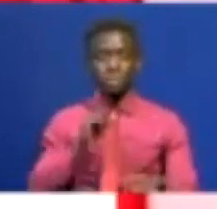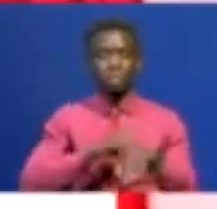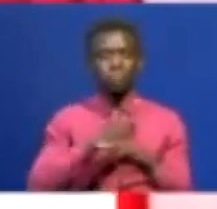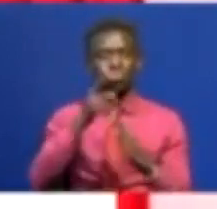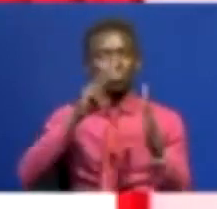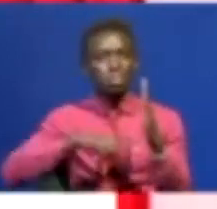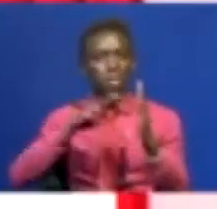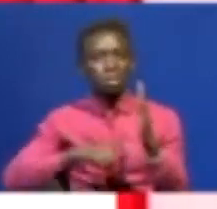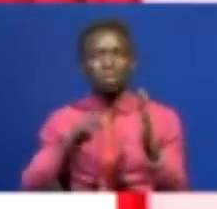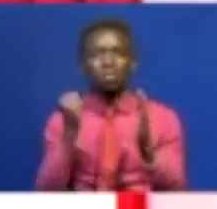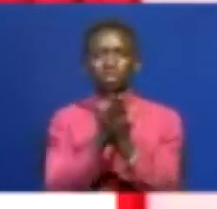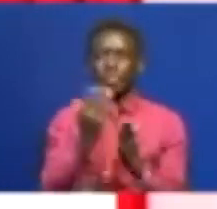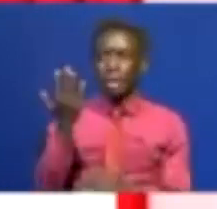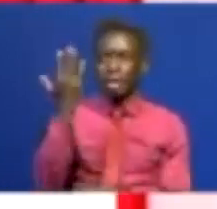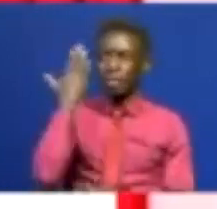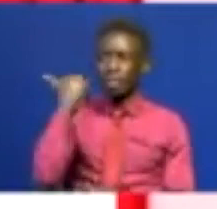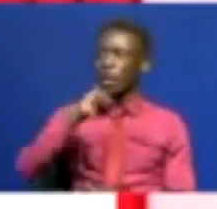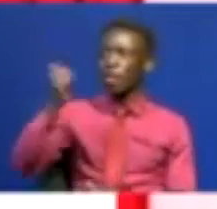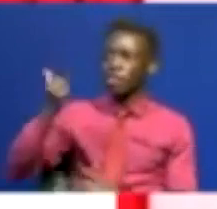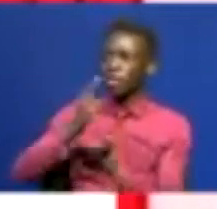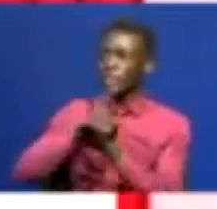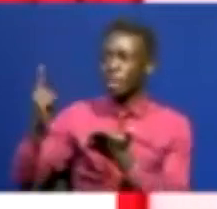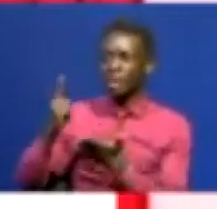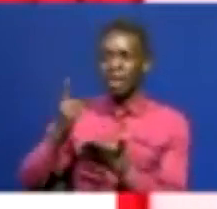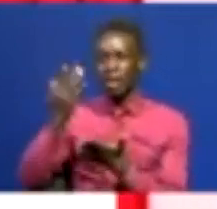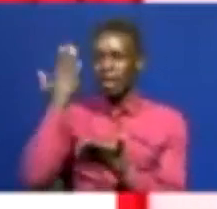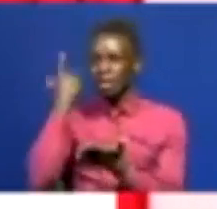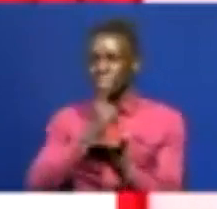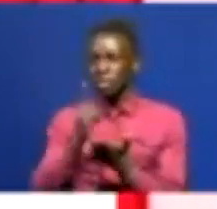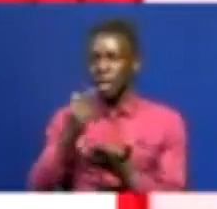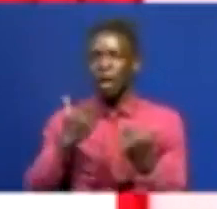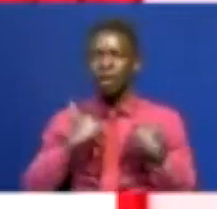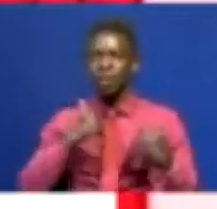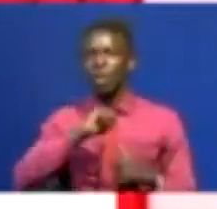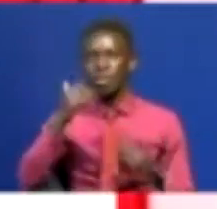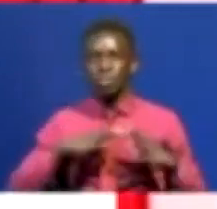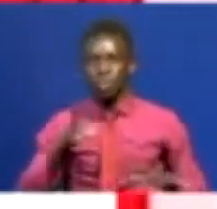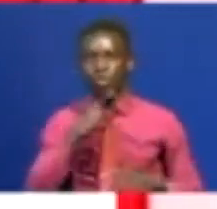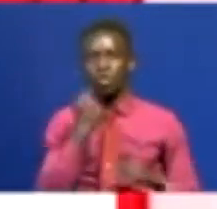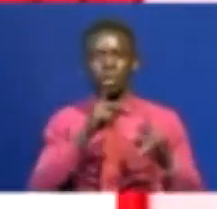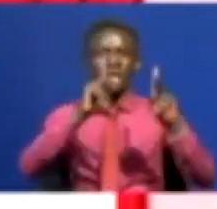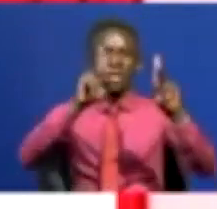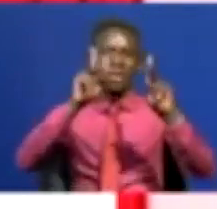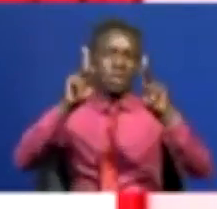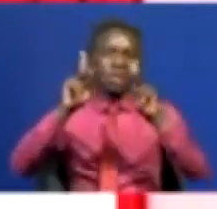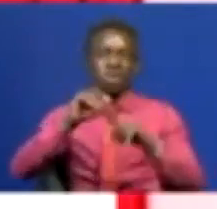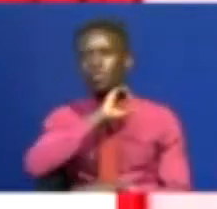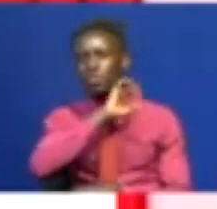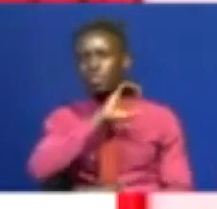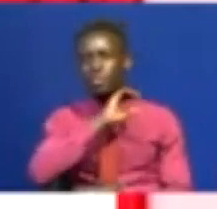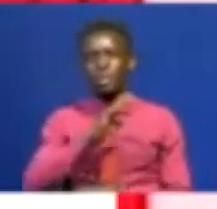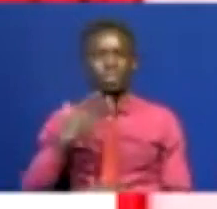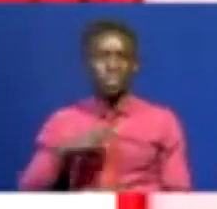magazeti ya the other week, last week, kulikuwa na wengine walikuwa wanapiga makelele, wale